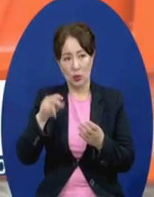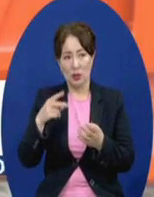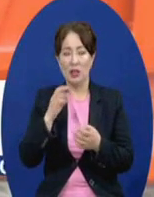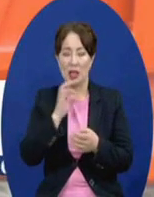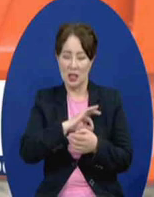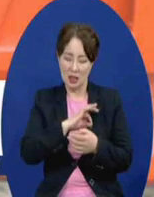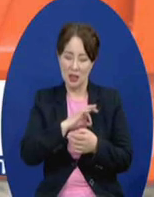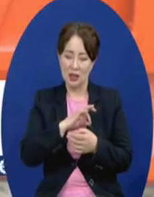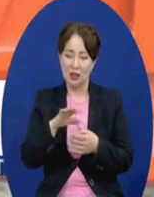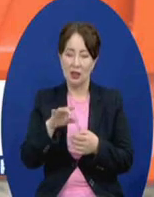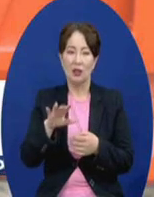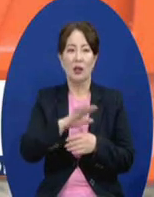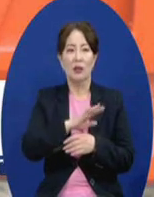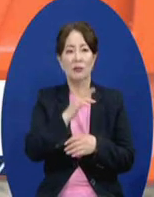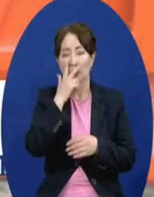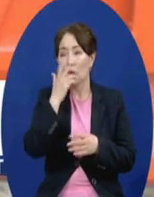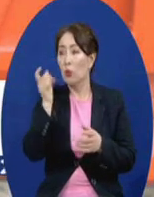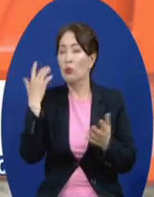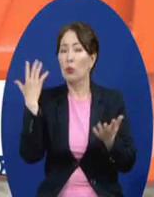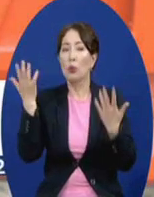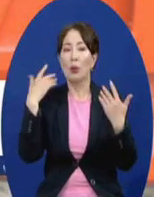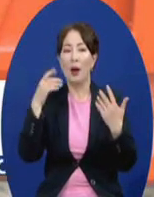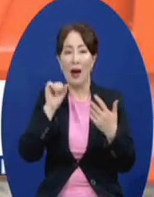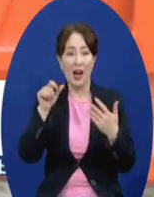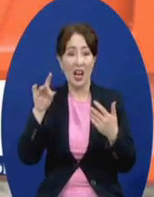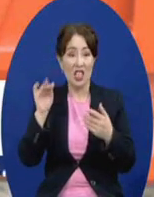Ногоон байгууламж замын агаар чигшүүлэлтэй